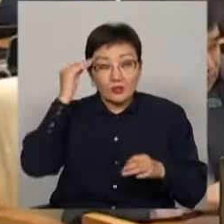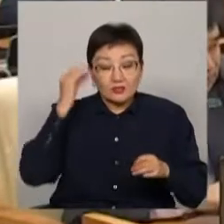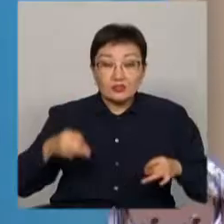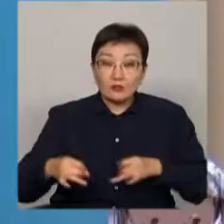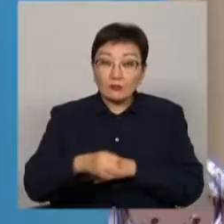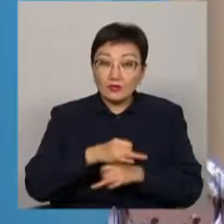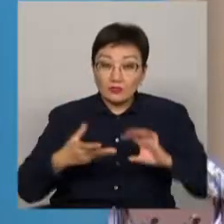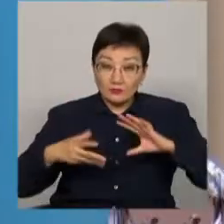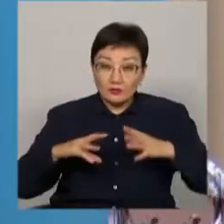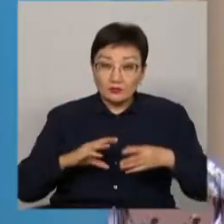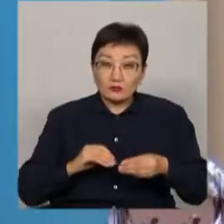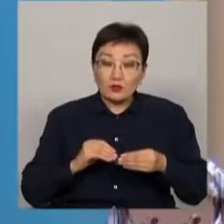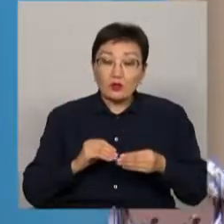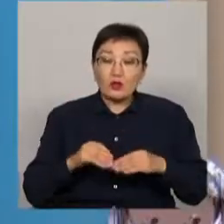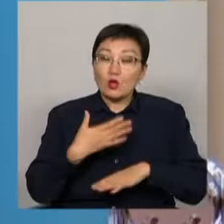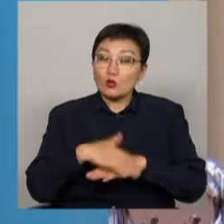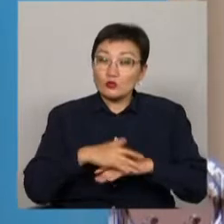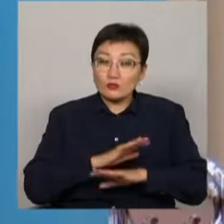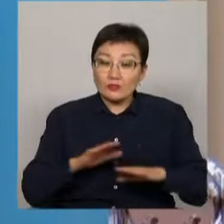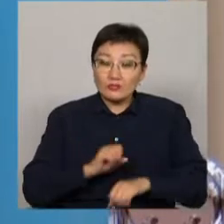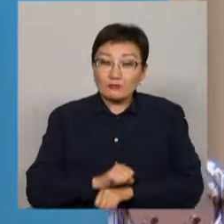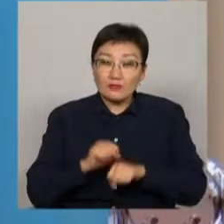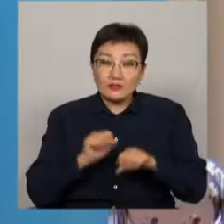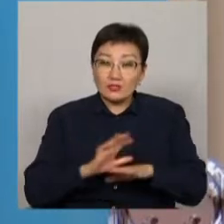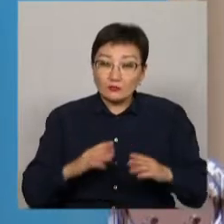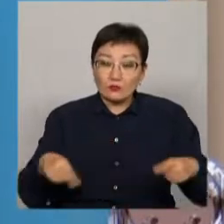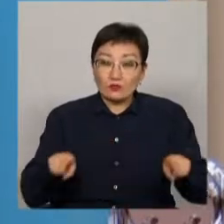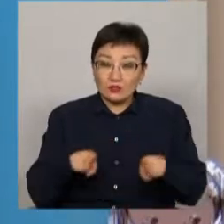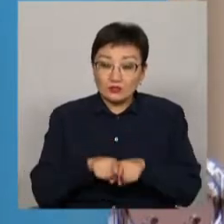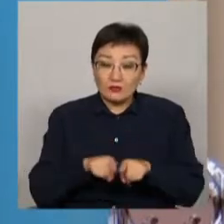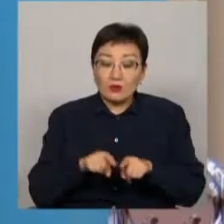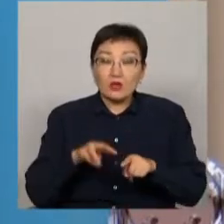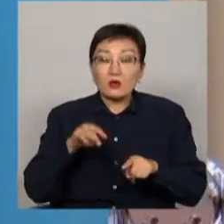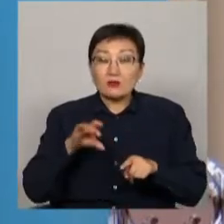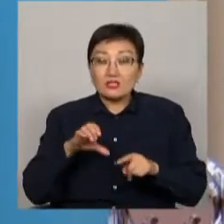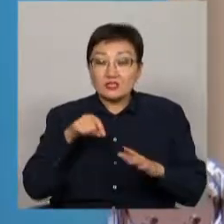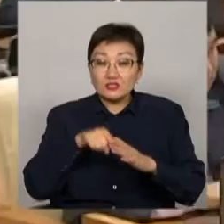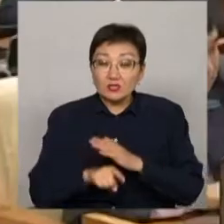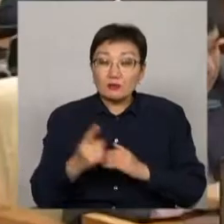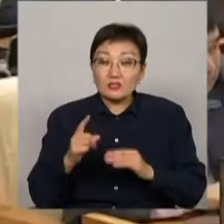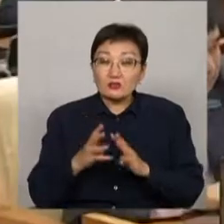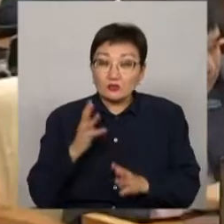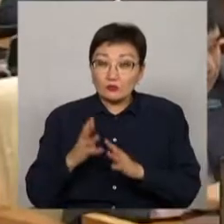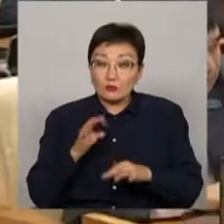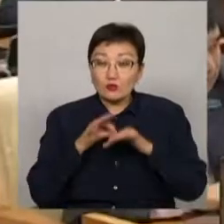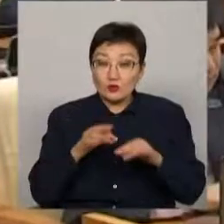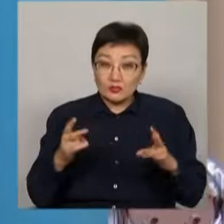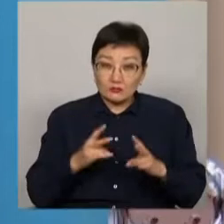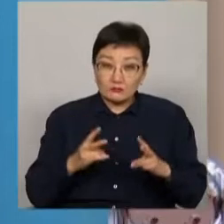барлығы көшеде емес, митингтерде емес, осы мәжіліс қабырғасында бірінші кезекте өту керек